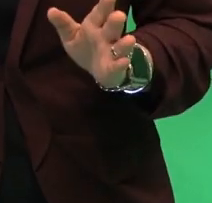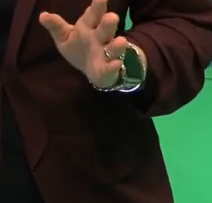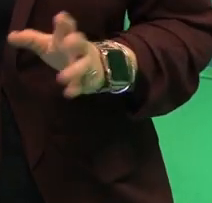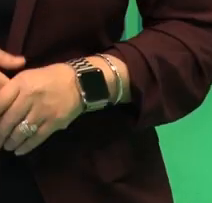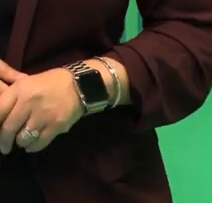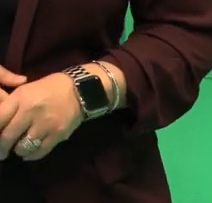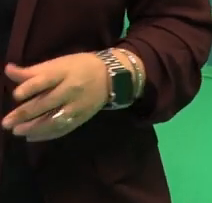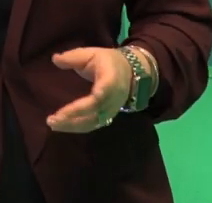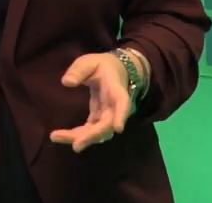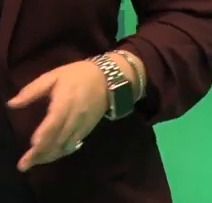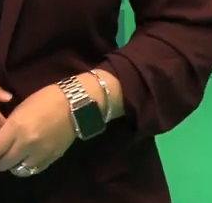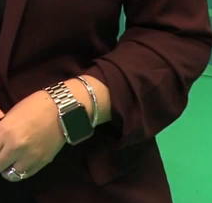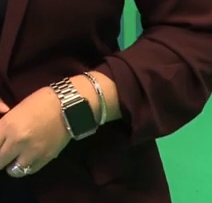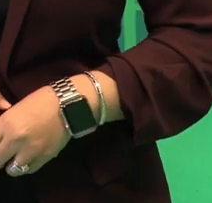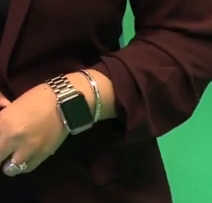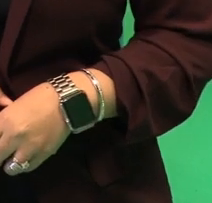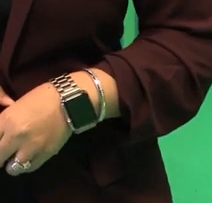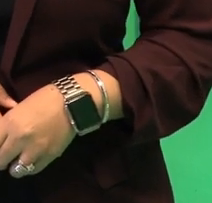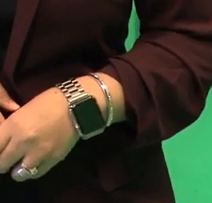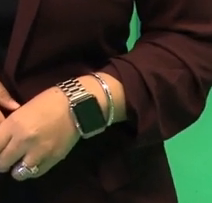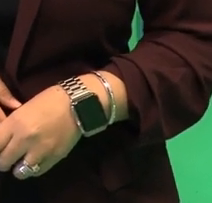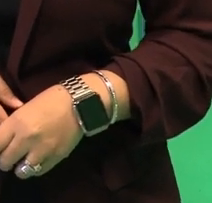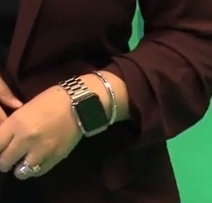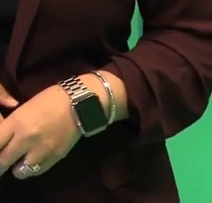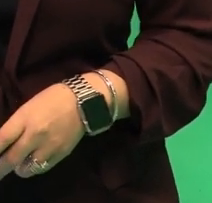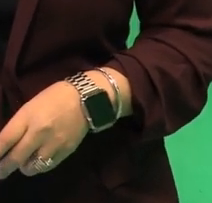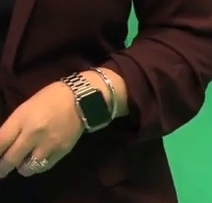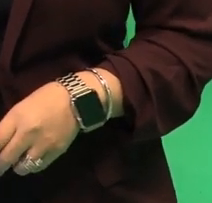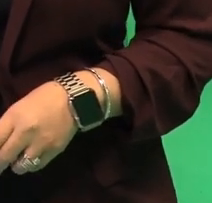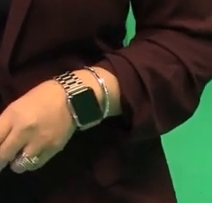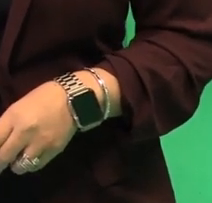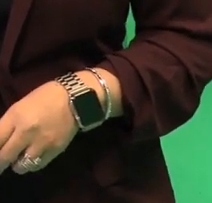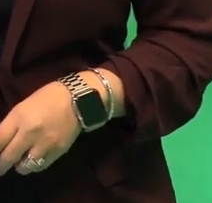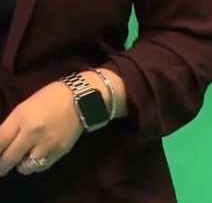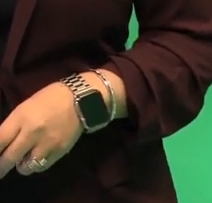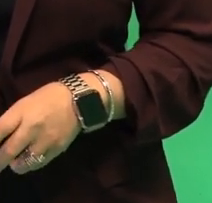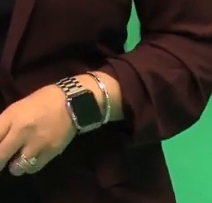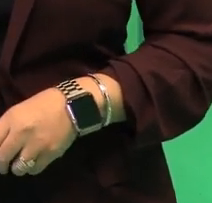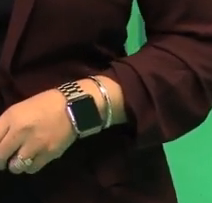Untuk klip-klip berita yang menarik, jangan lupa subscribe YouTube Buletin TV3.